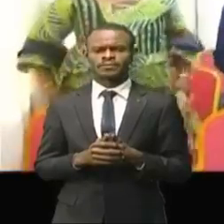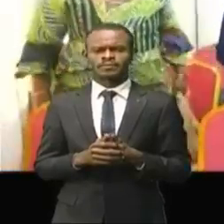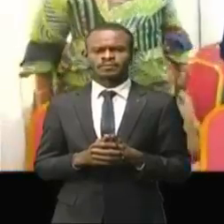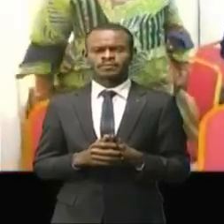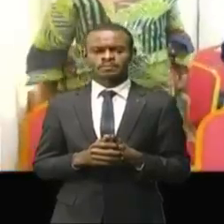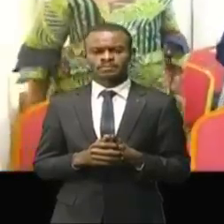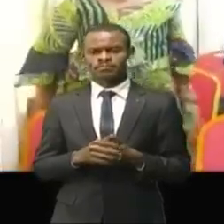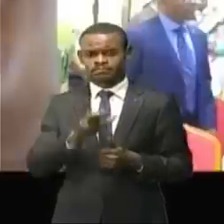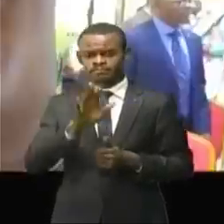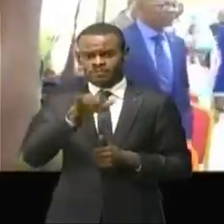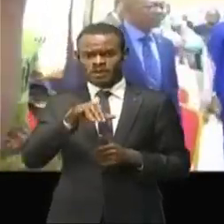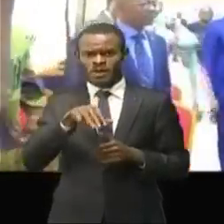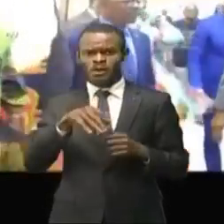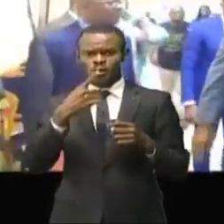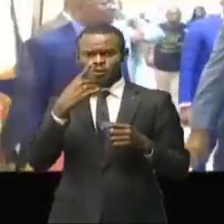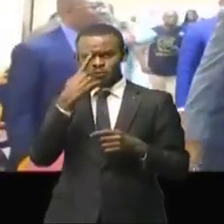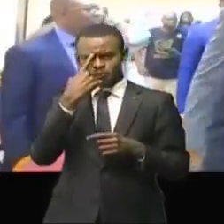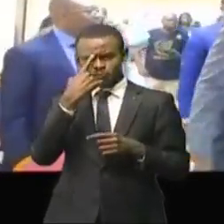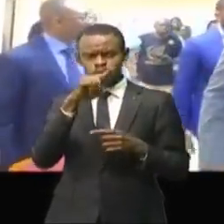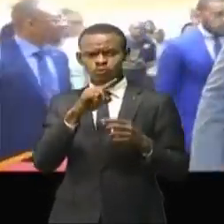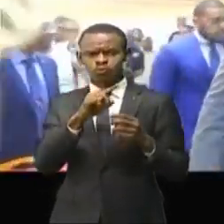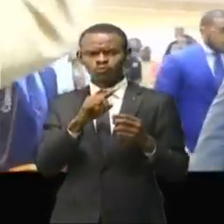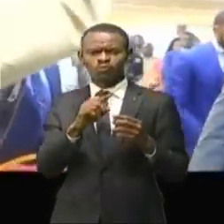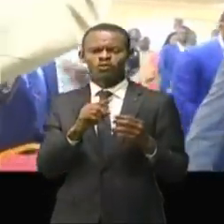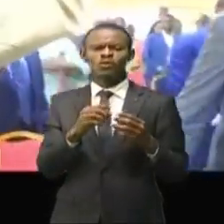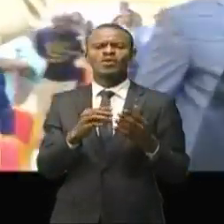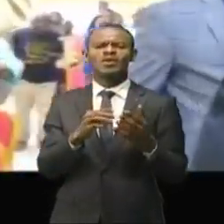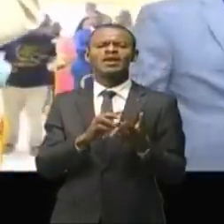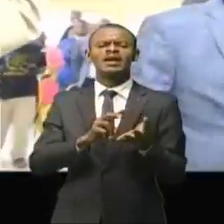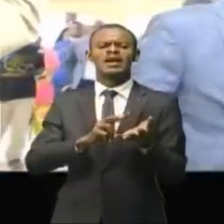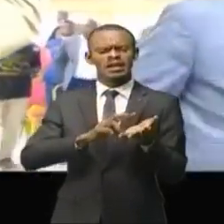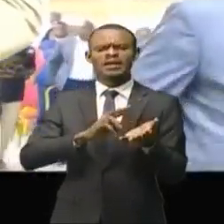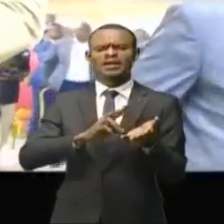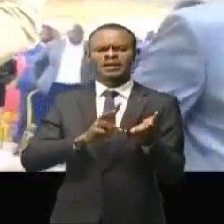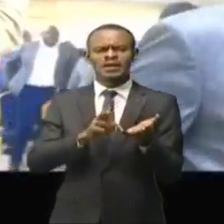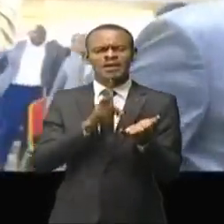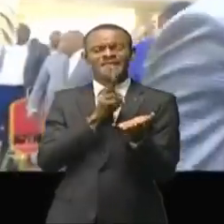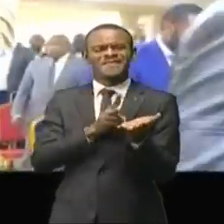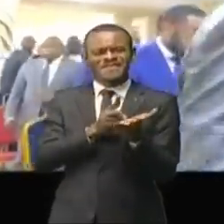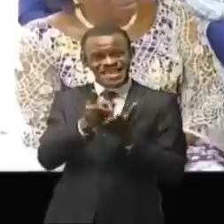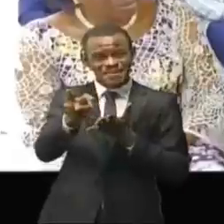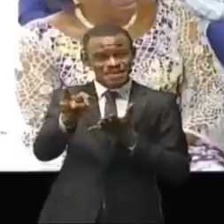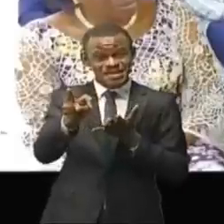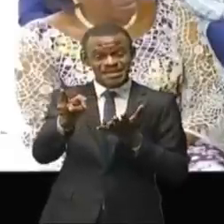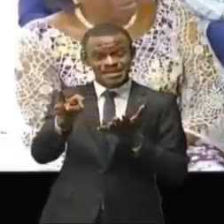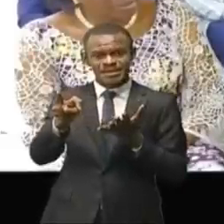des viabilités de l'administration publique tels que prenait par le chef de l'État Félix Antoine Tshisekedi